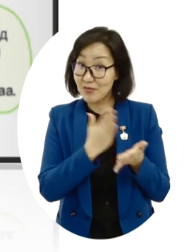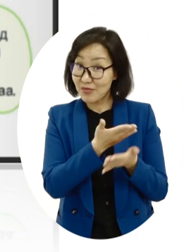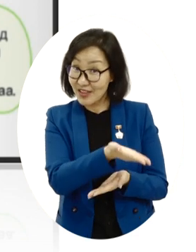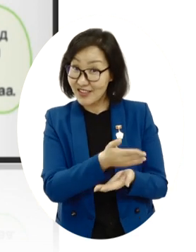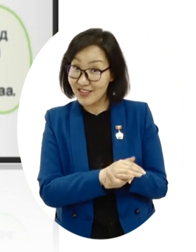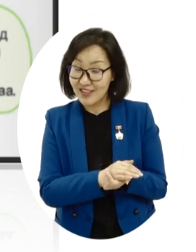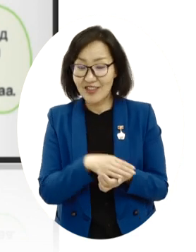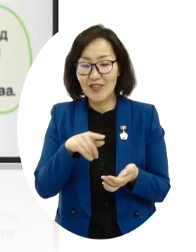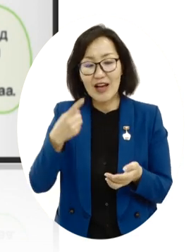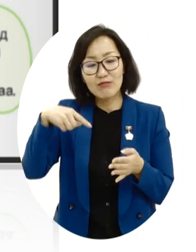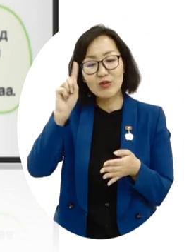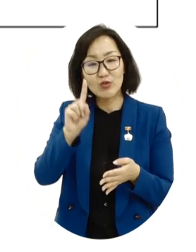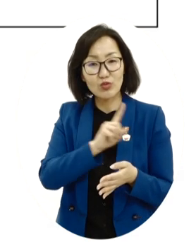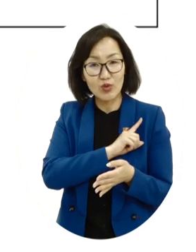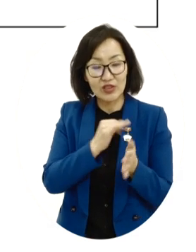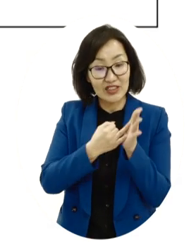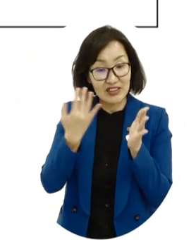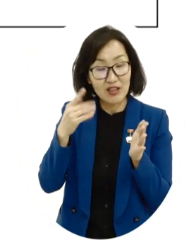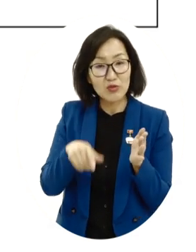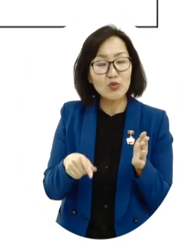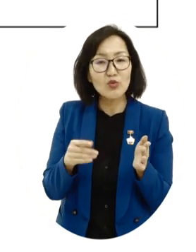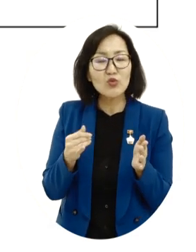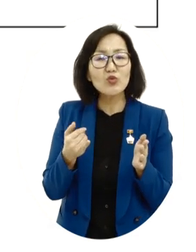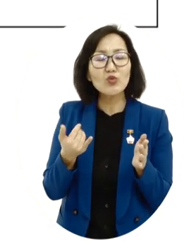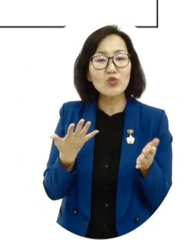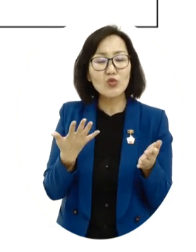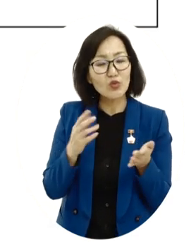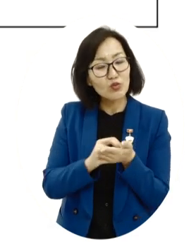За, ингээд илтгэл тавихад хамгийн түрүүнд юу бичгээ